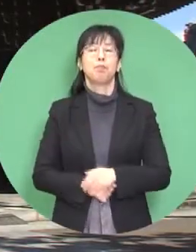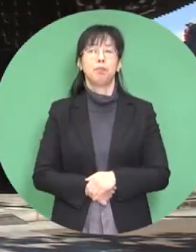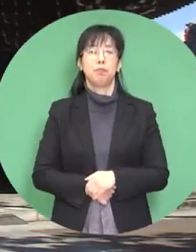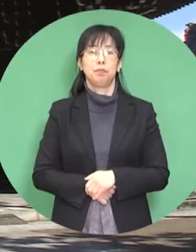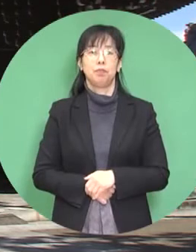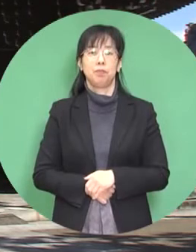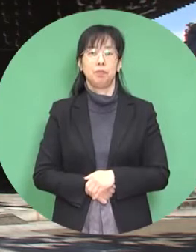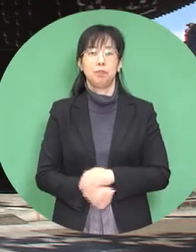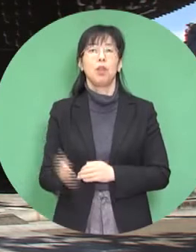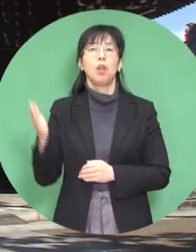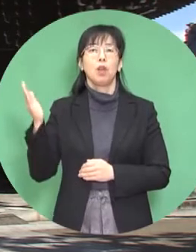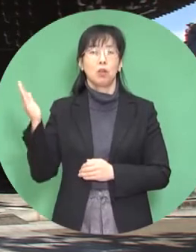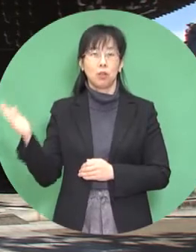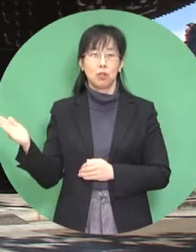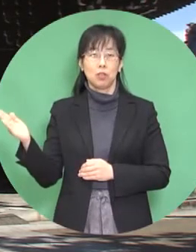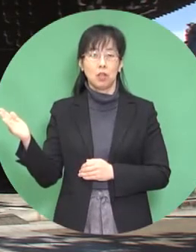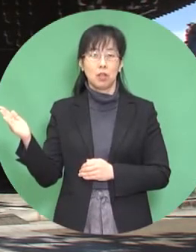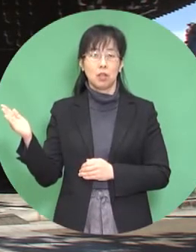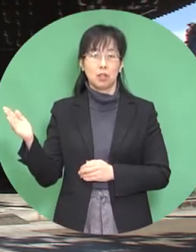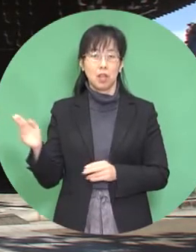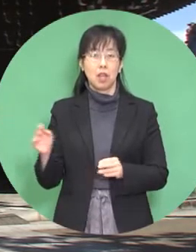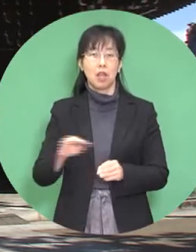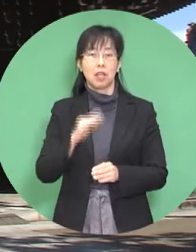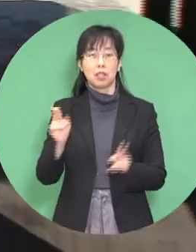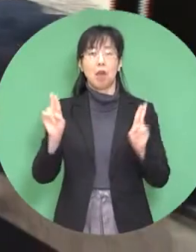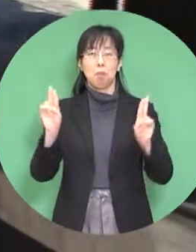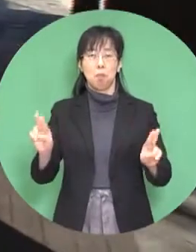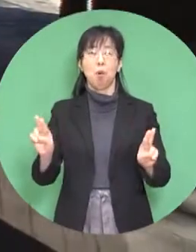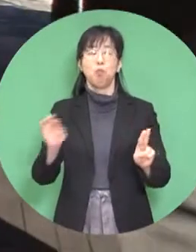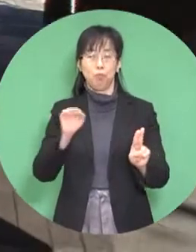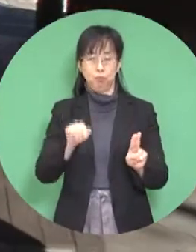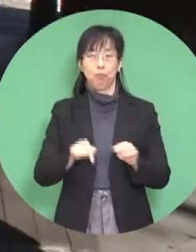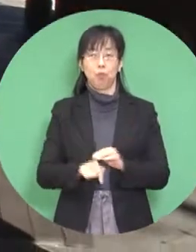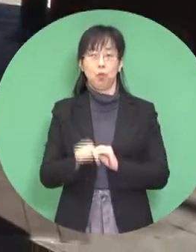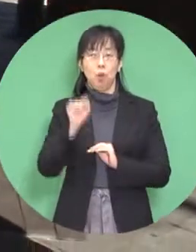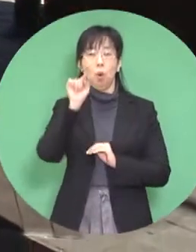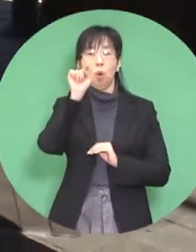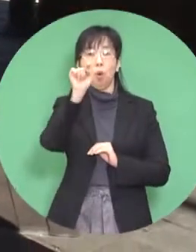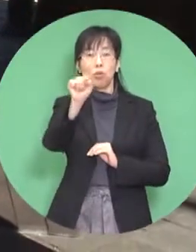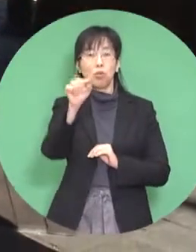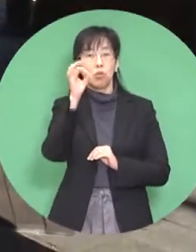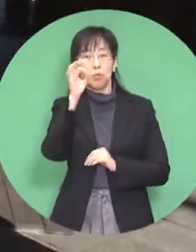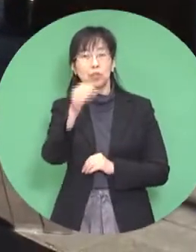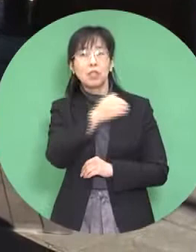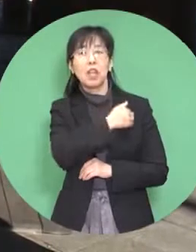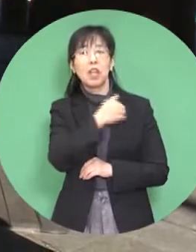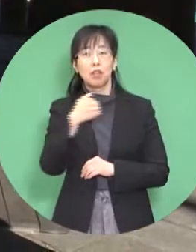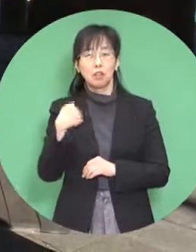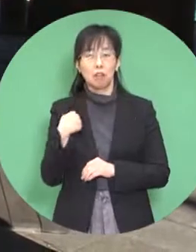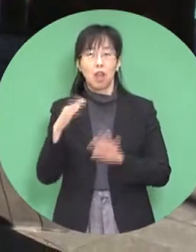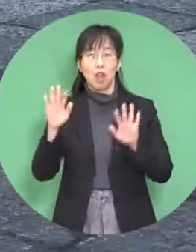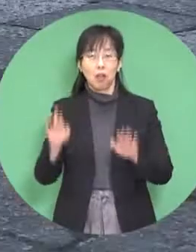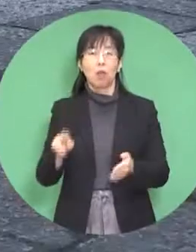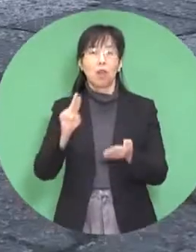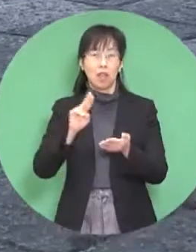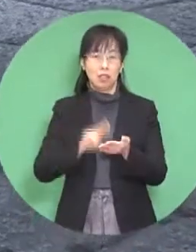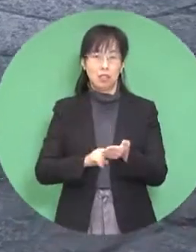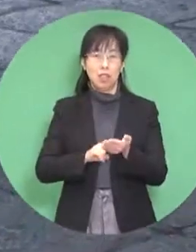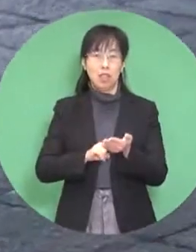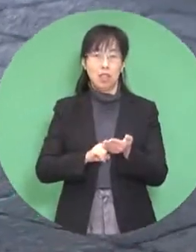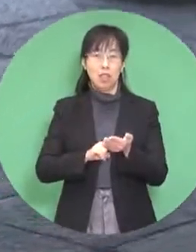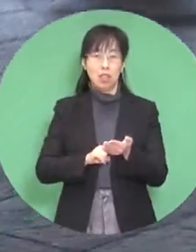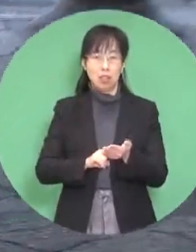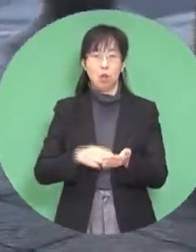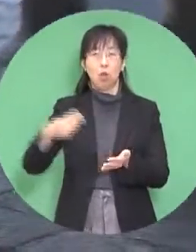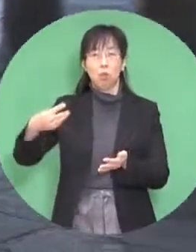こちらがですね高田本山専修寺の山門でございます。奥に見ておりますのが今回国宝に指定されました、高田本山